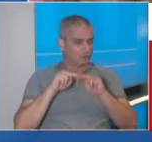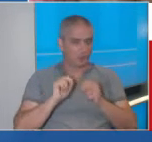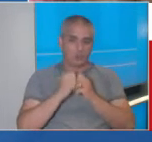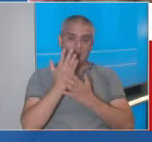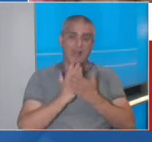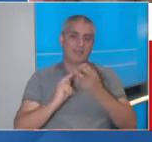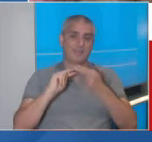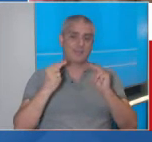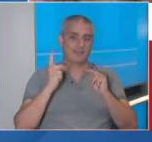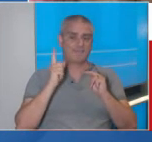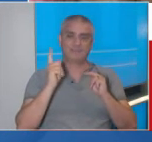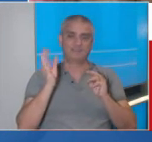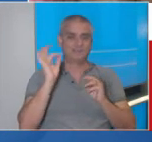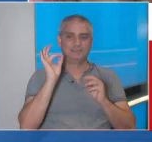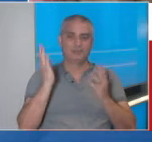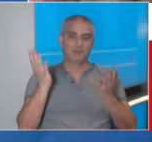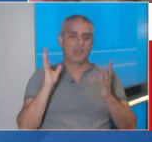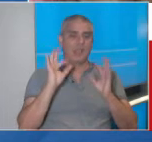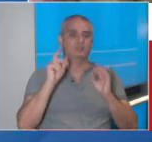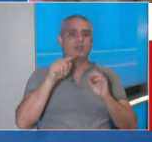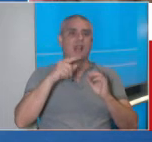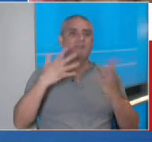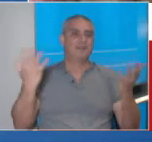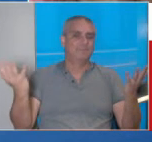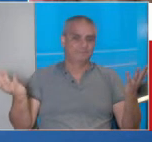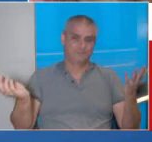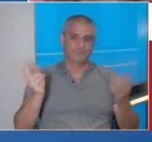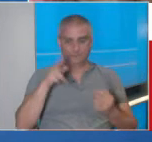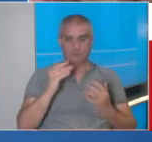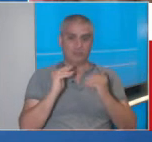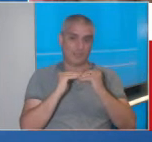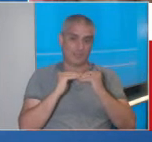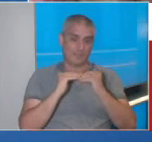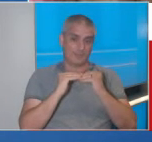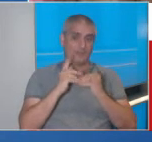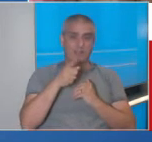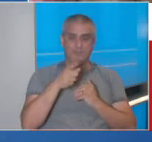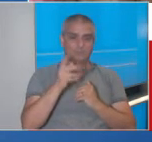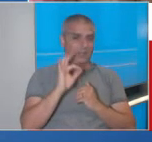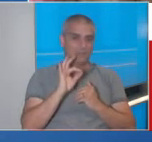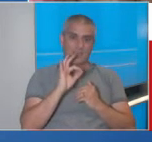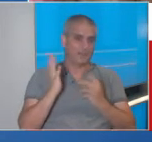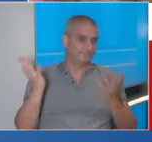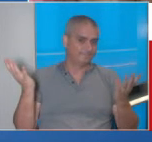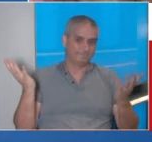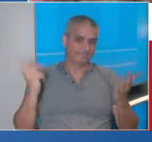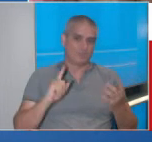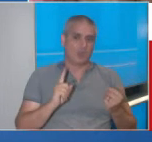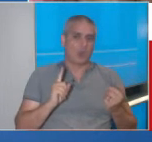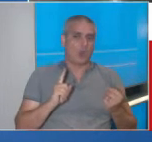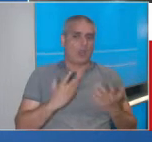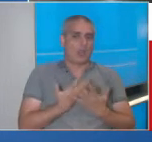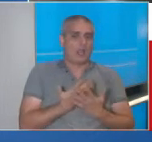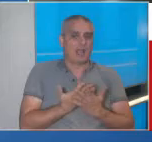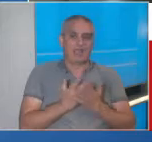חלקים מה-DNA, אבל הסבירו לכך היא בין עשרות אלפים לכך שיש התאמה, וגם זה עדיין לא